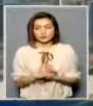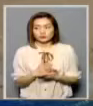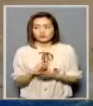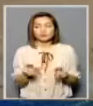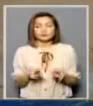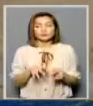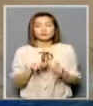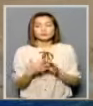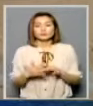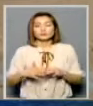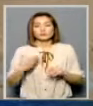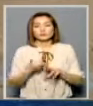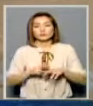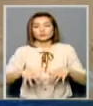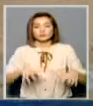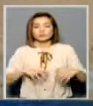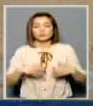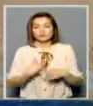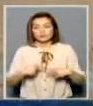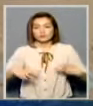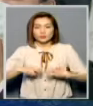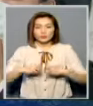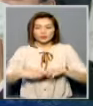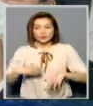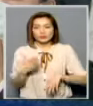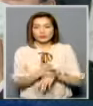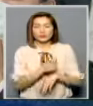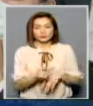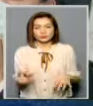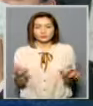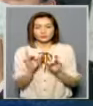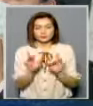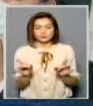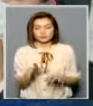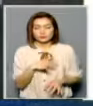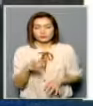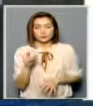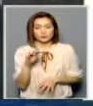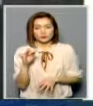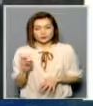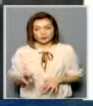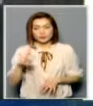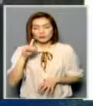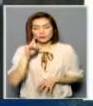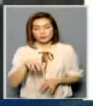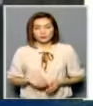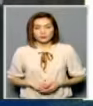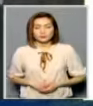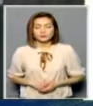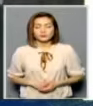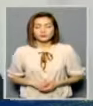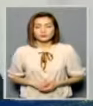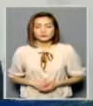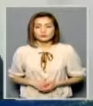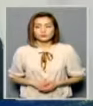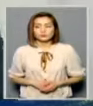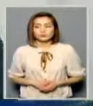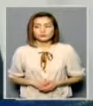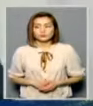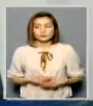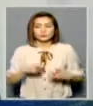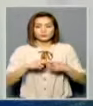Алайда ауылдың көлеңкелі тұстары да жоқ емес. Оны жиылған тұрғындар да округ әкімі де тізіп айтты. Елді мекен